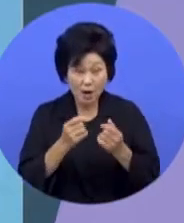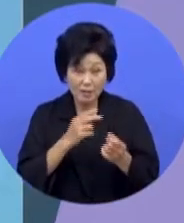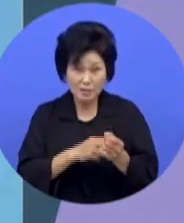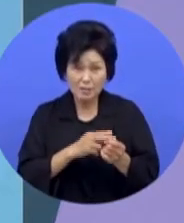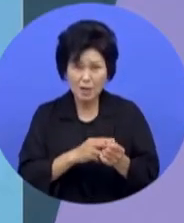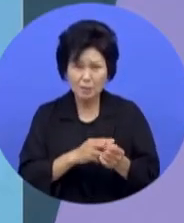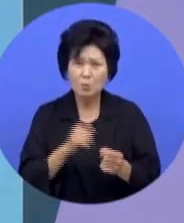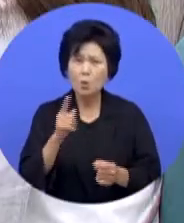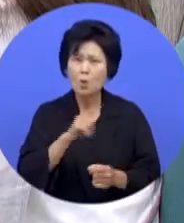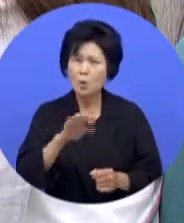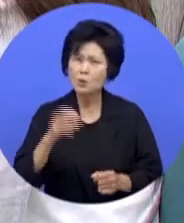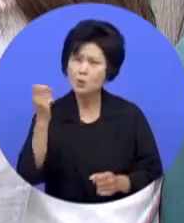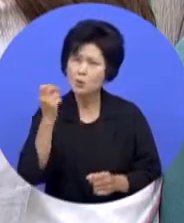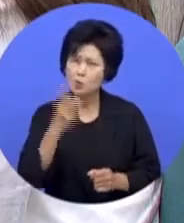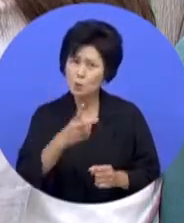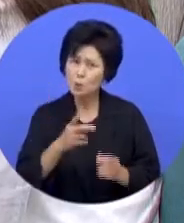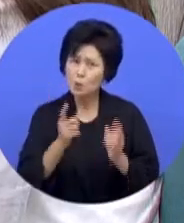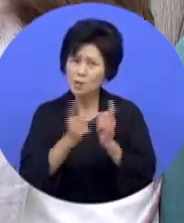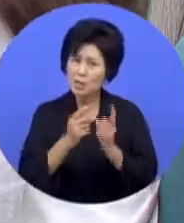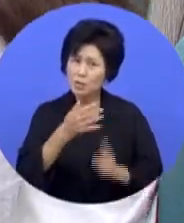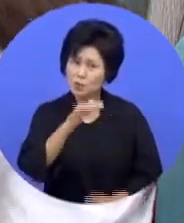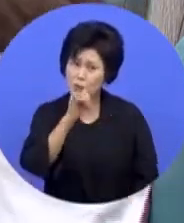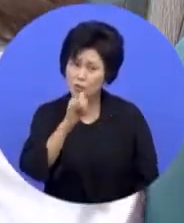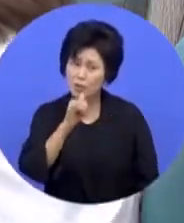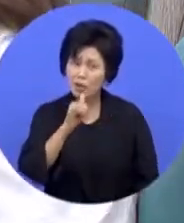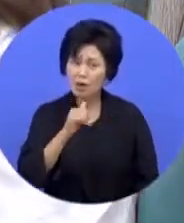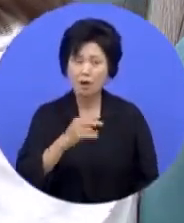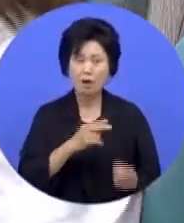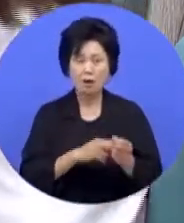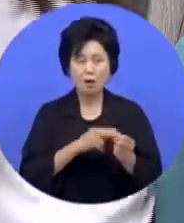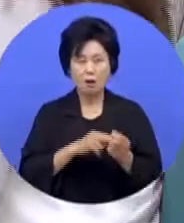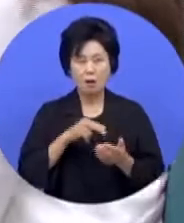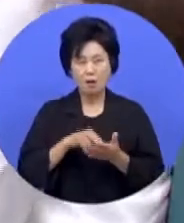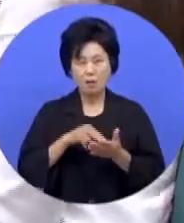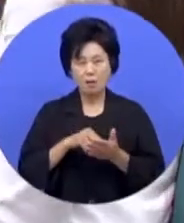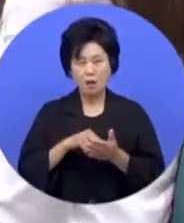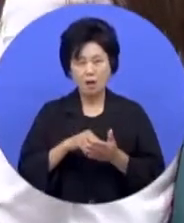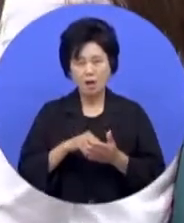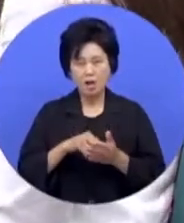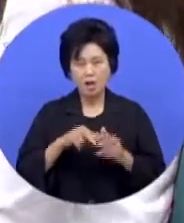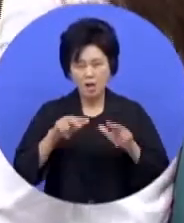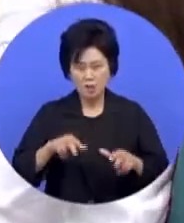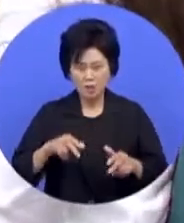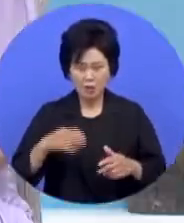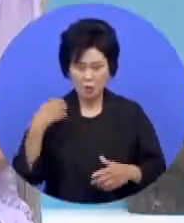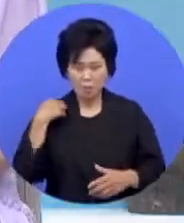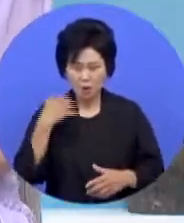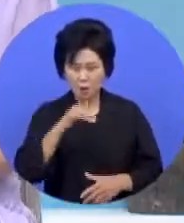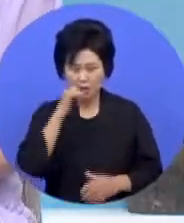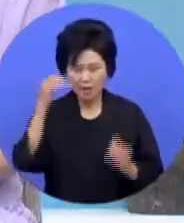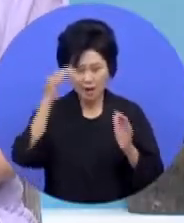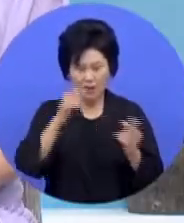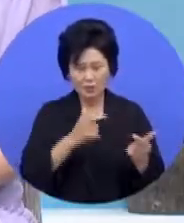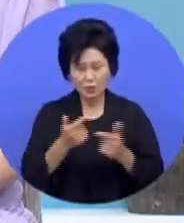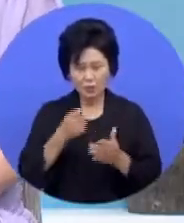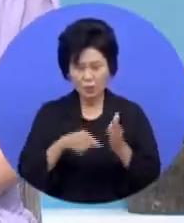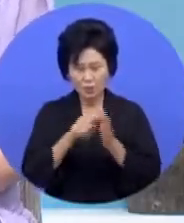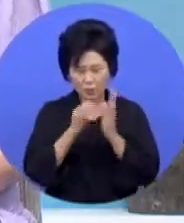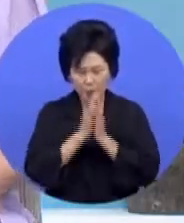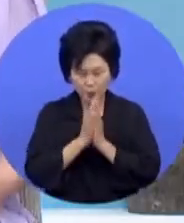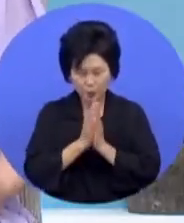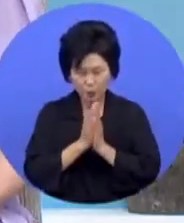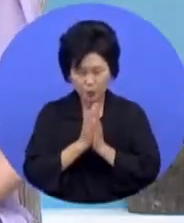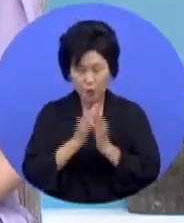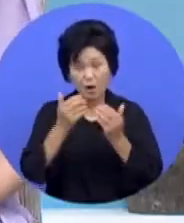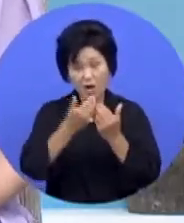그분은 저기 들어온 애 기도해야 되지, 있는 애 기도해야지, 나간 애 기도해야지. 바쁘시다. 이게 있잖아요. 이게 쉬운 얘기가 아니에요,